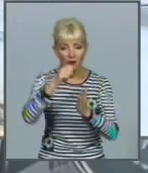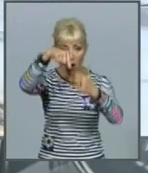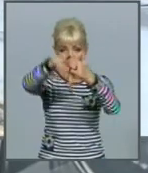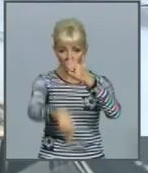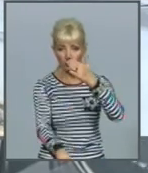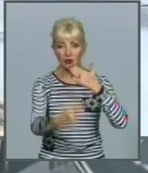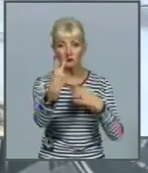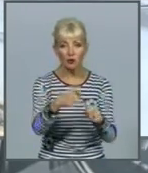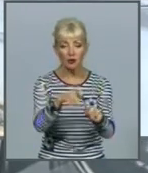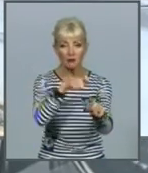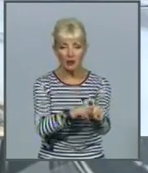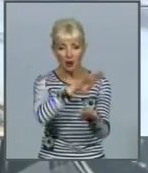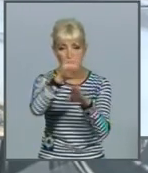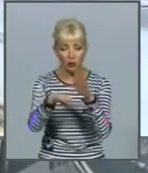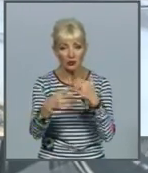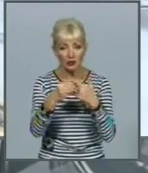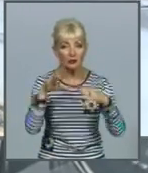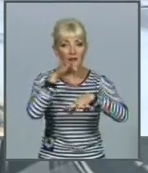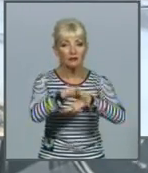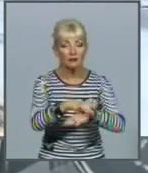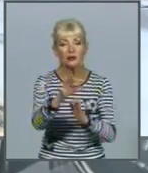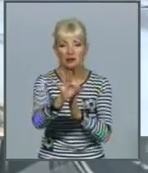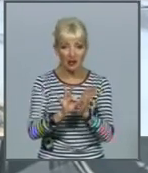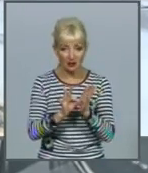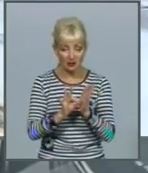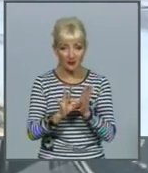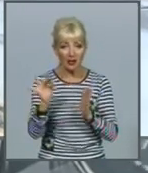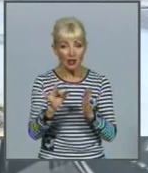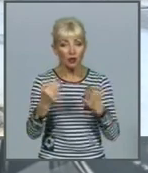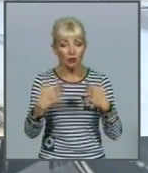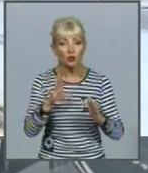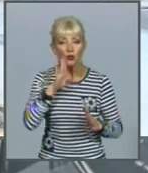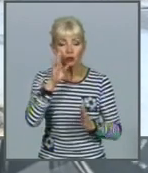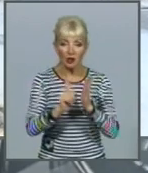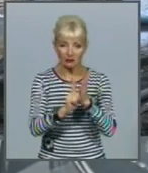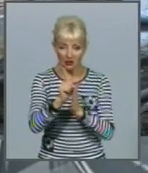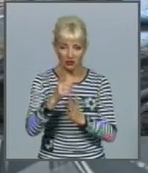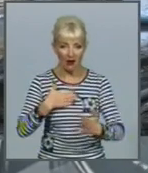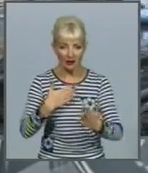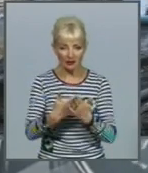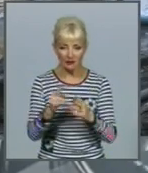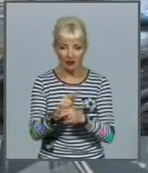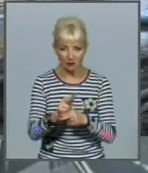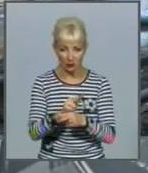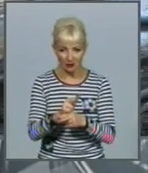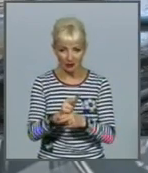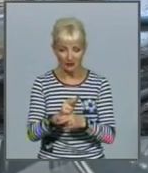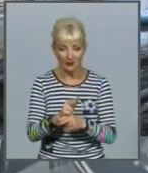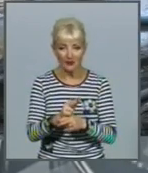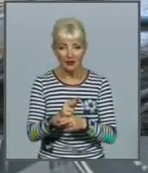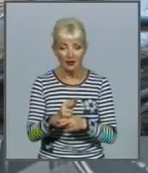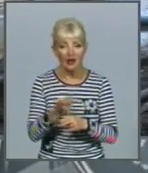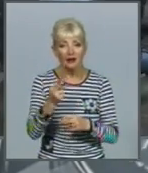землею, виявили майже відразу. І вже зранку тут розпочались активні ремонтні роботи. Для якісної і